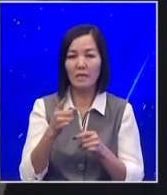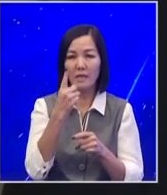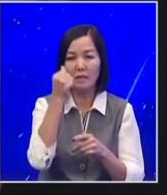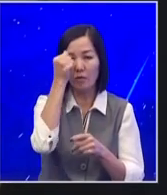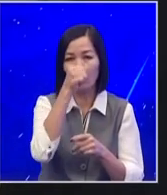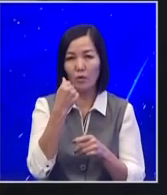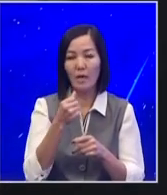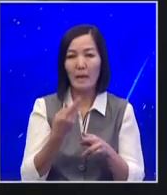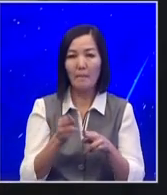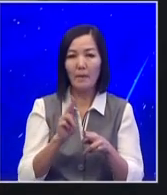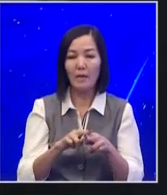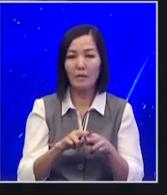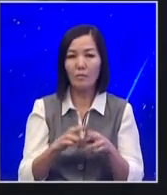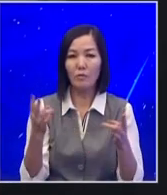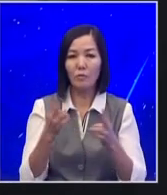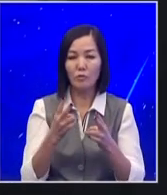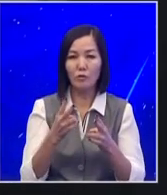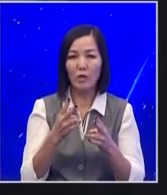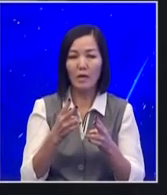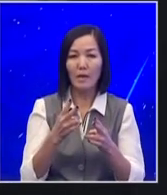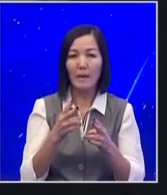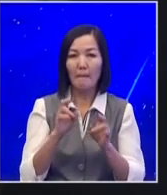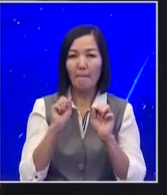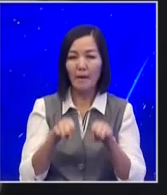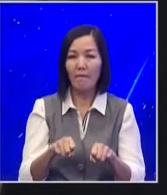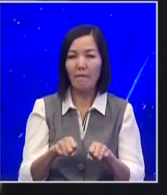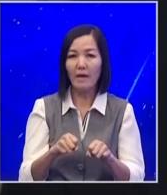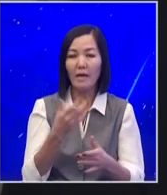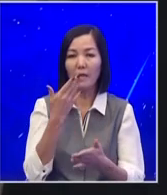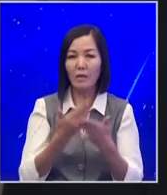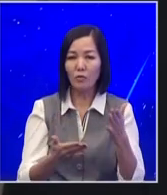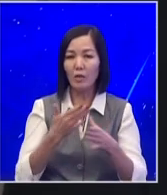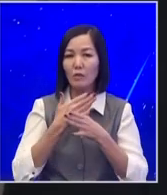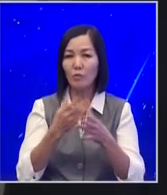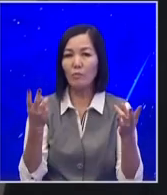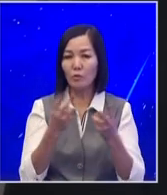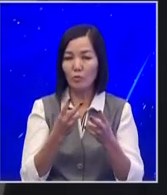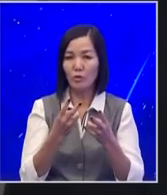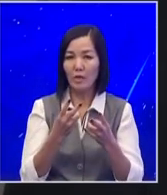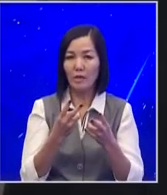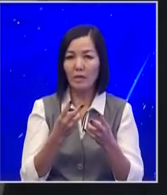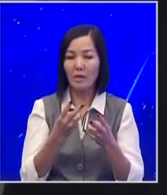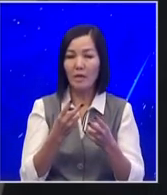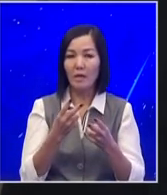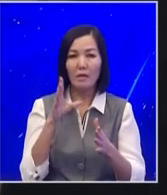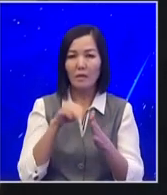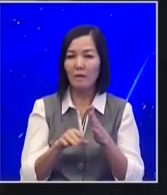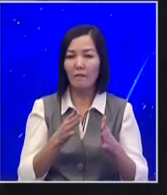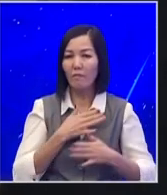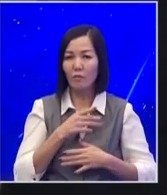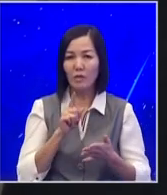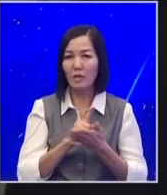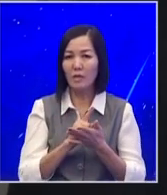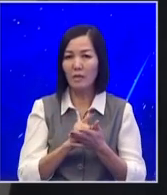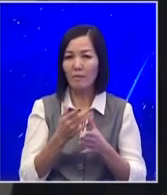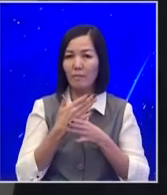что осужденным нужна юридическая правовая консультация. Собственно говоря, это не входит в наши обязанности, но мы это делаем в